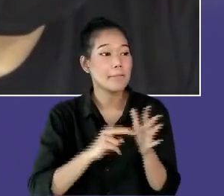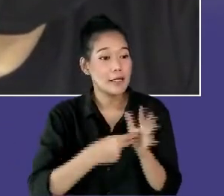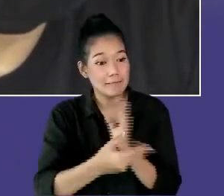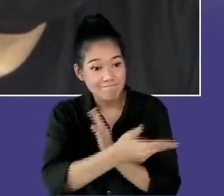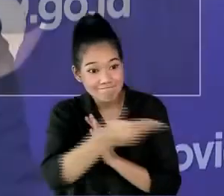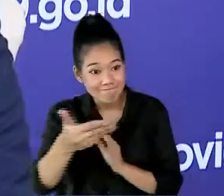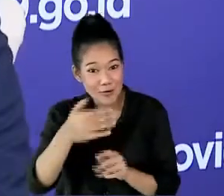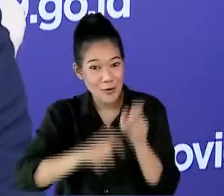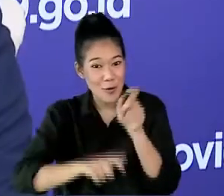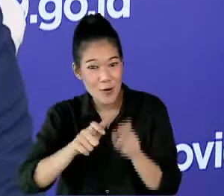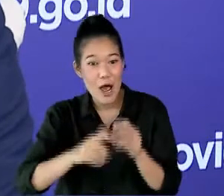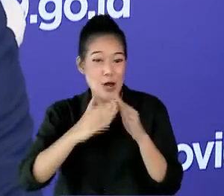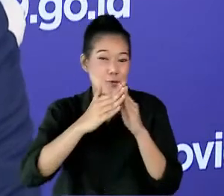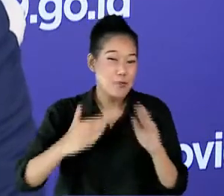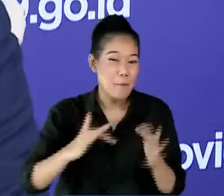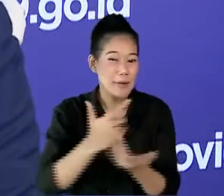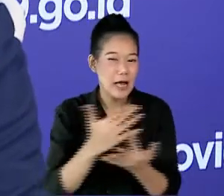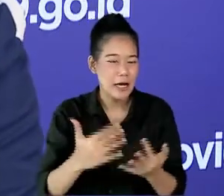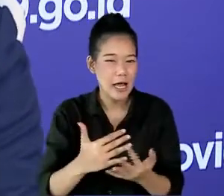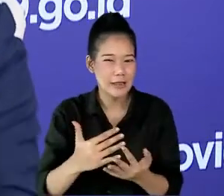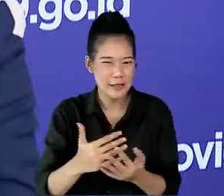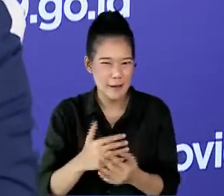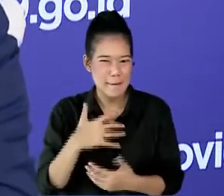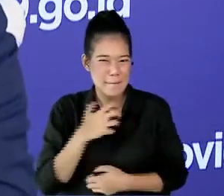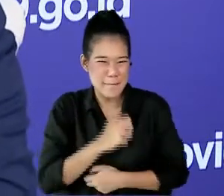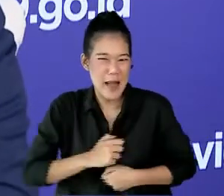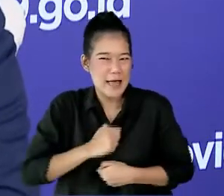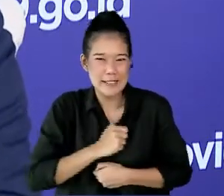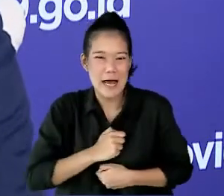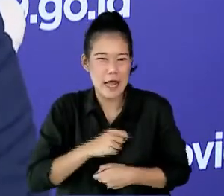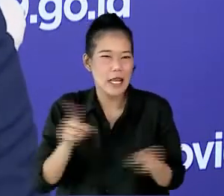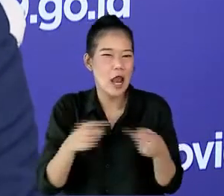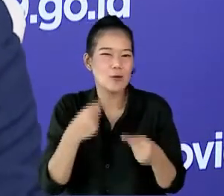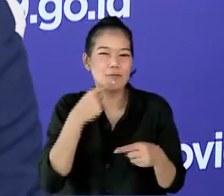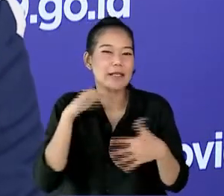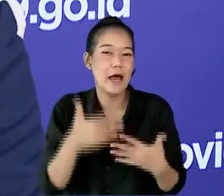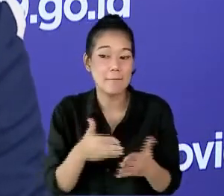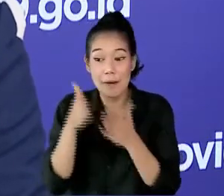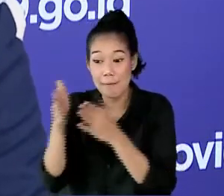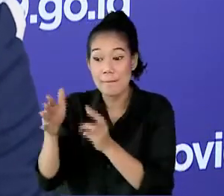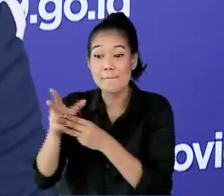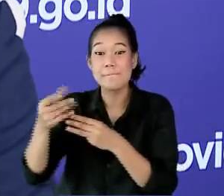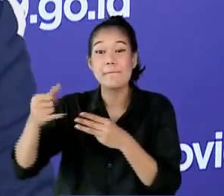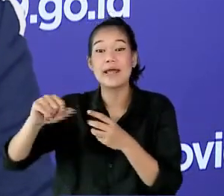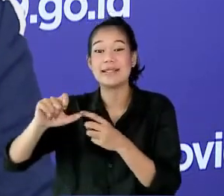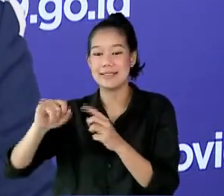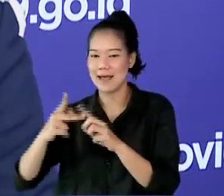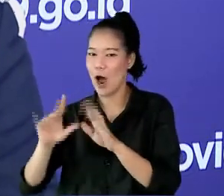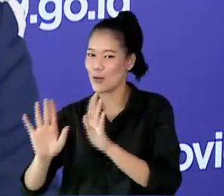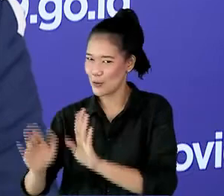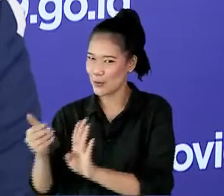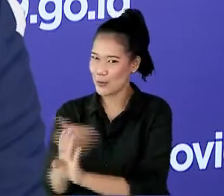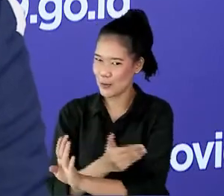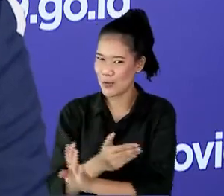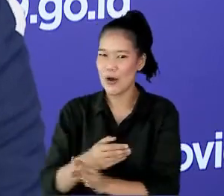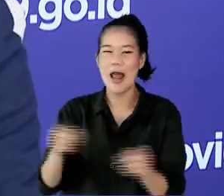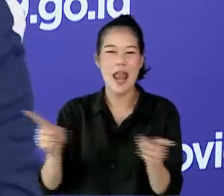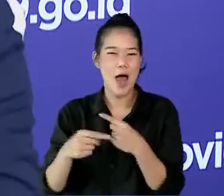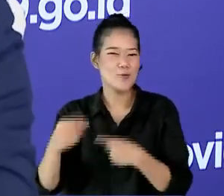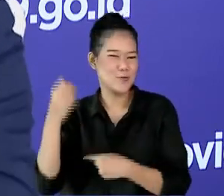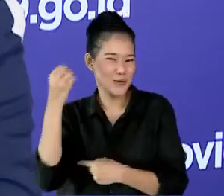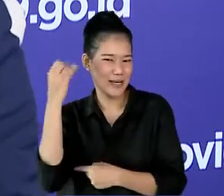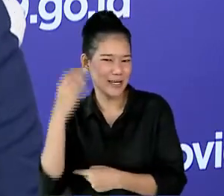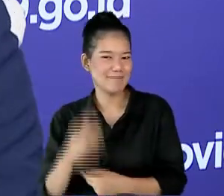rumah ataupun para netizen penasaran ya seperti apa lagunya, dan saya sebelum bertanya ke Mbak Mesya, langsung kita dengerin dulu lagunya seperti